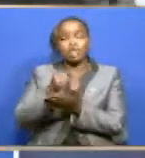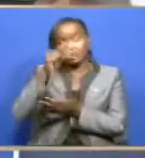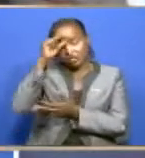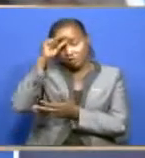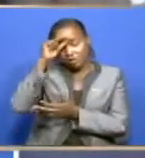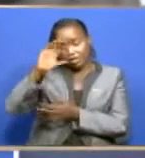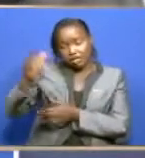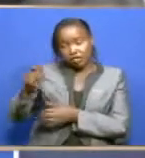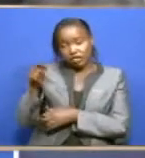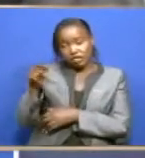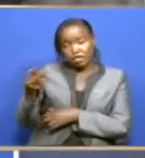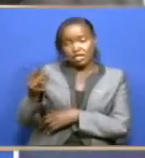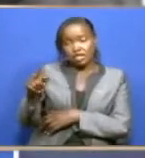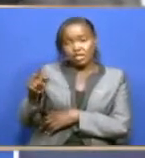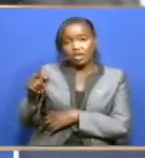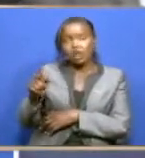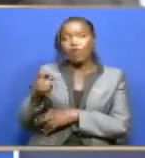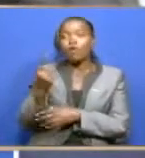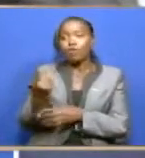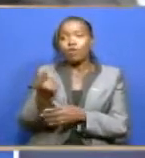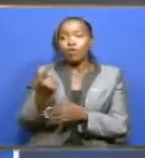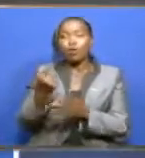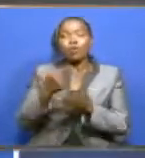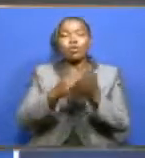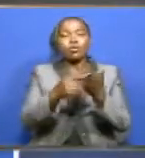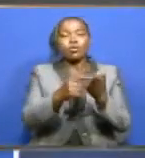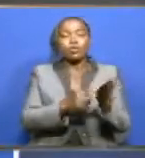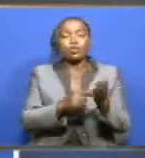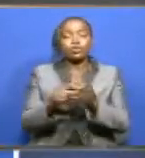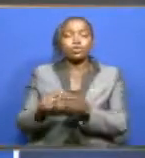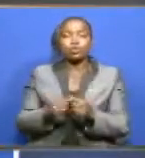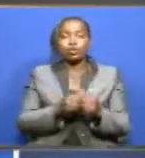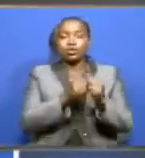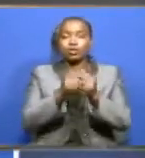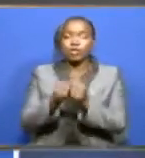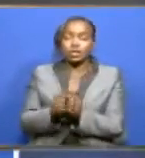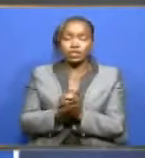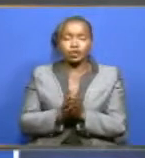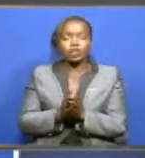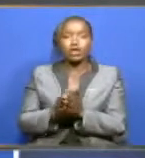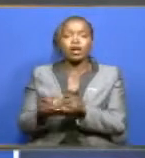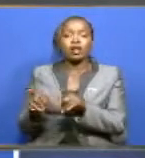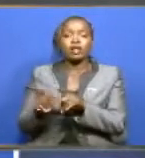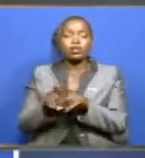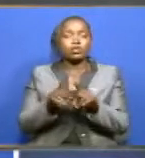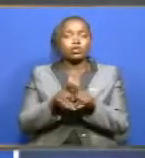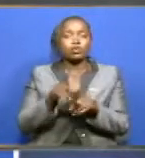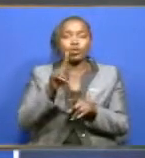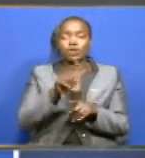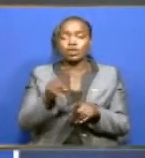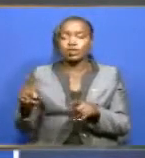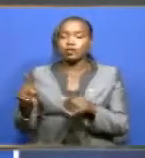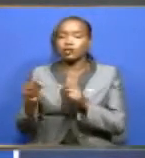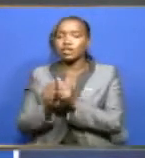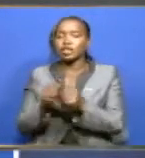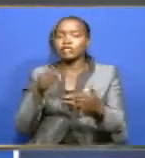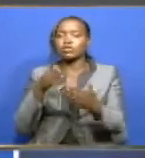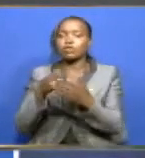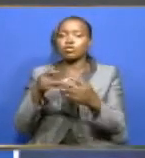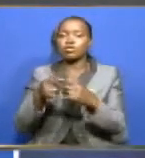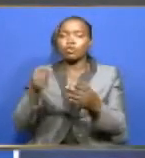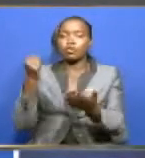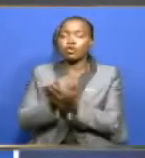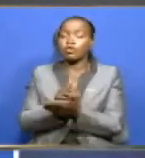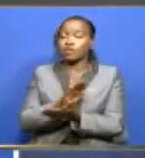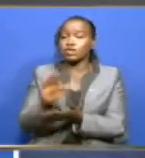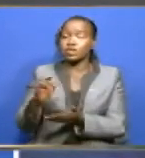kaunti hiyo ambao wameshtakiwa pamoja nao. Father accused 1 to accused 10 to be barred from their offices only